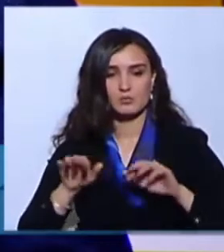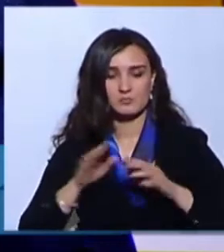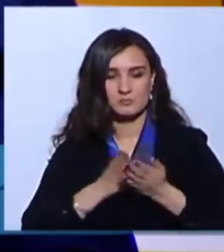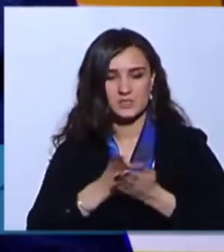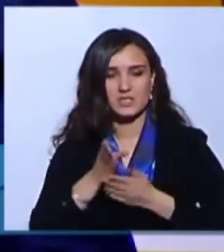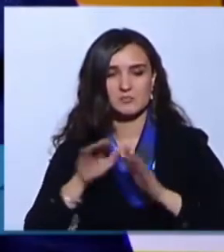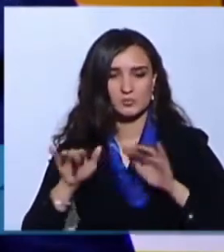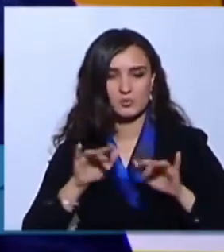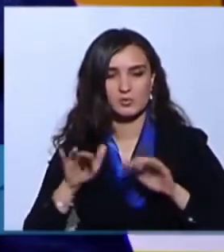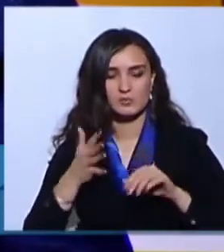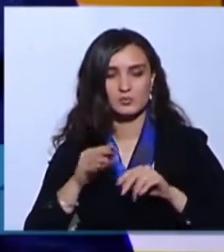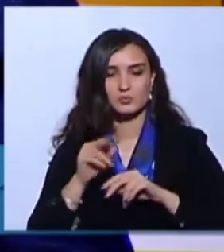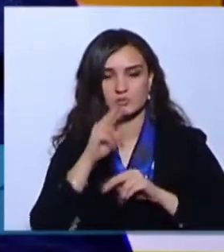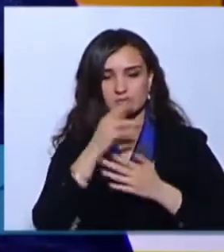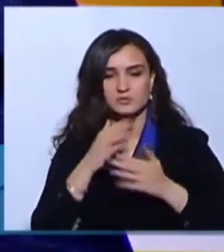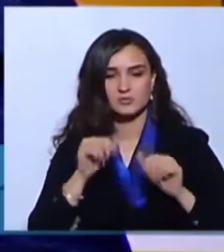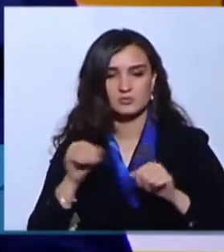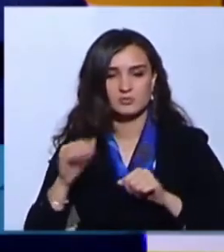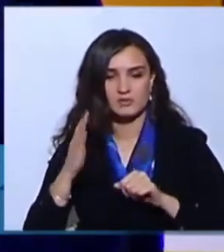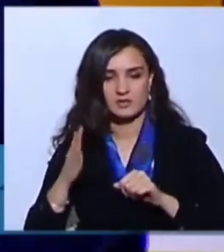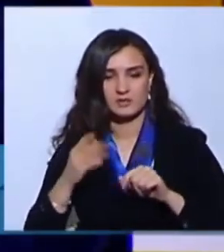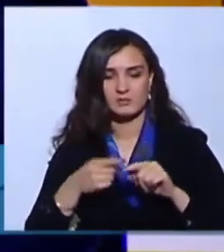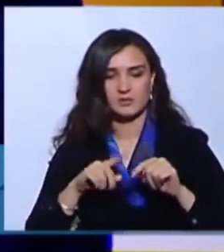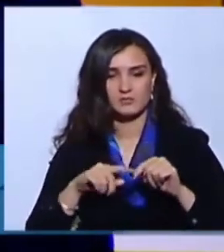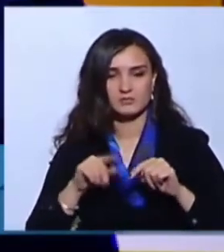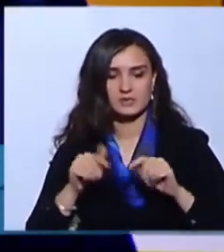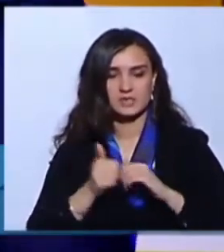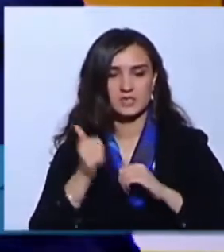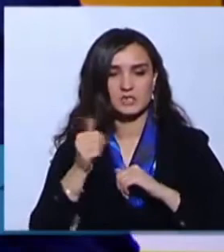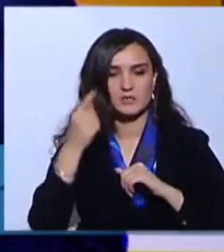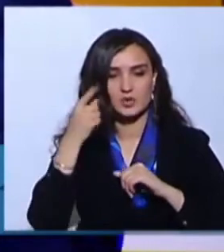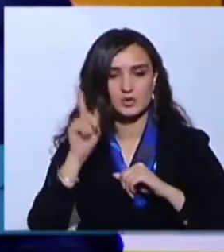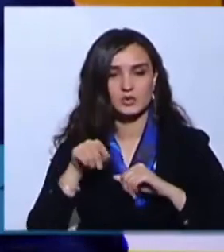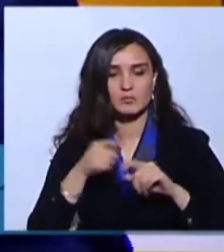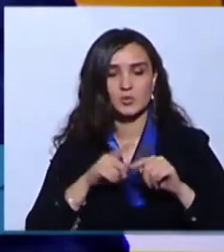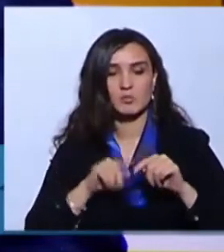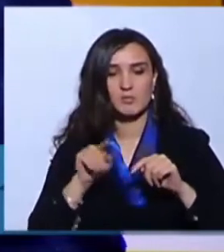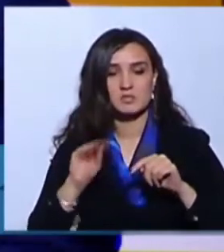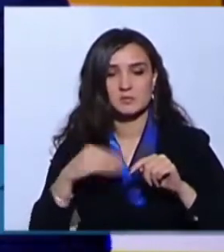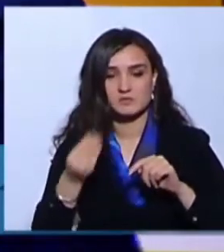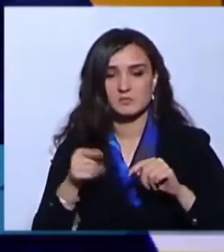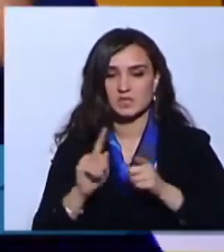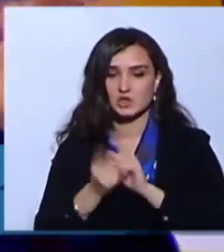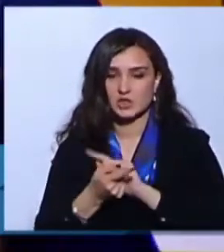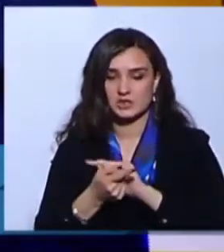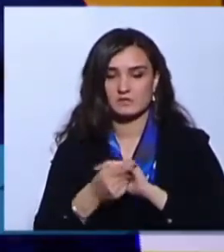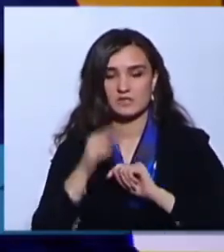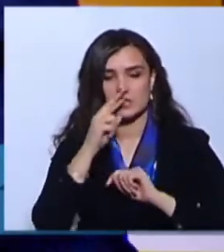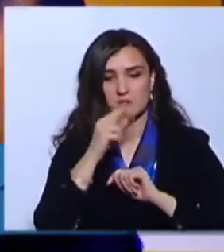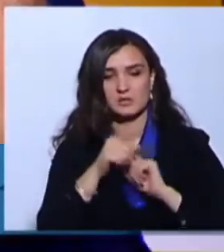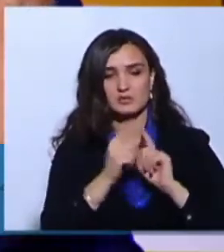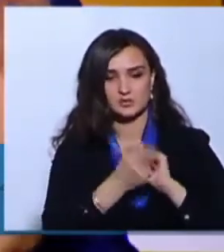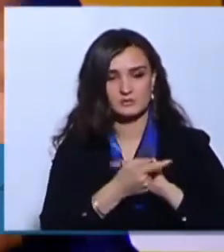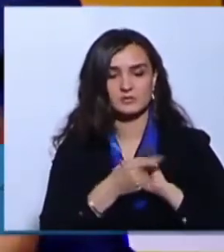და მithumetes თუ სამკურნალო წამოს საშუალება გვექნება, რომელსაც წინასწარ გვეცოდინება, რომ აი ამას რომ მივცემთ, ის ასე შეიცვლება და ამას